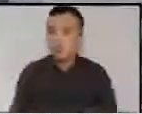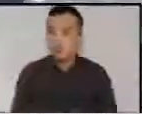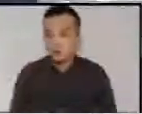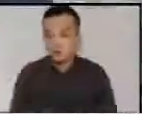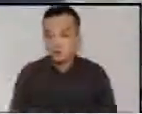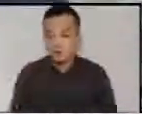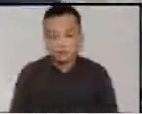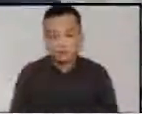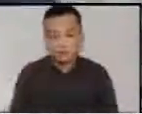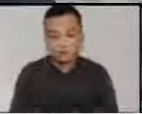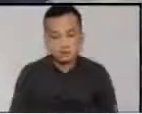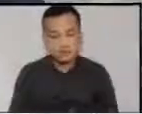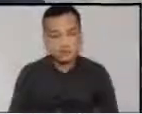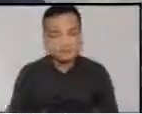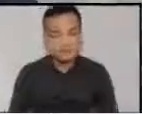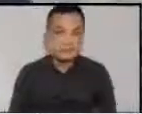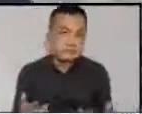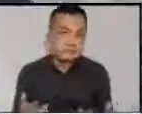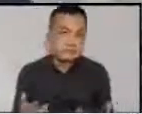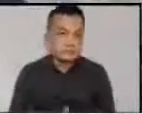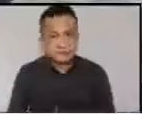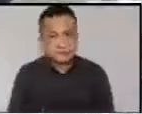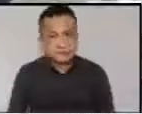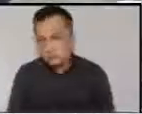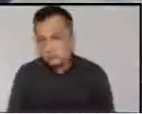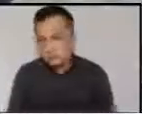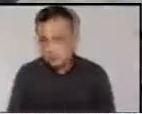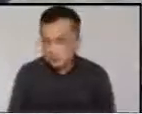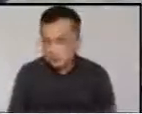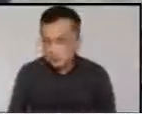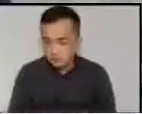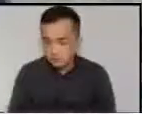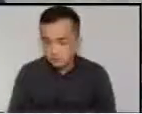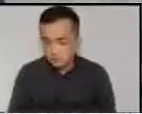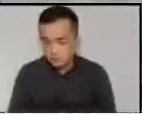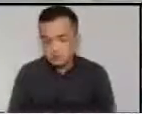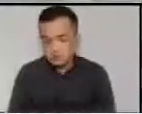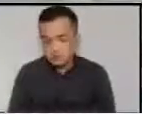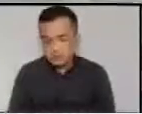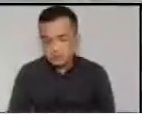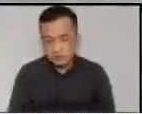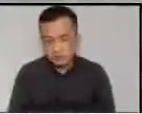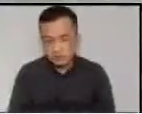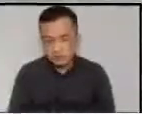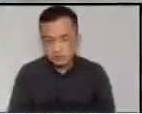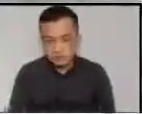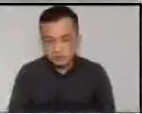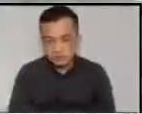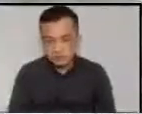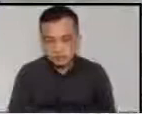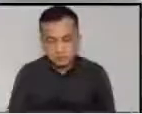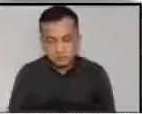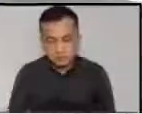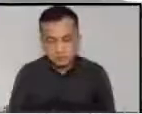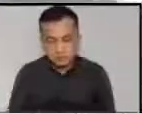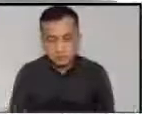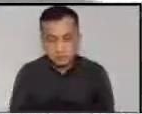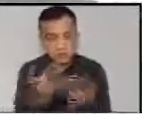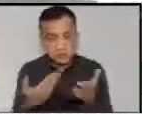financial assistant. Kasi magawa na yun ang hindi magawa. Magawa na namin yung mga tirahan namin.